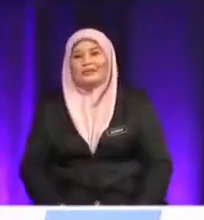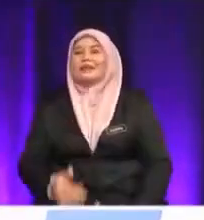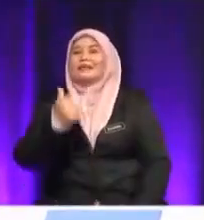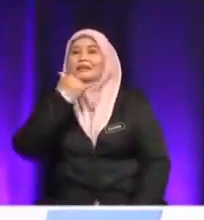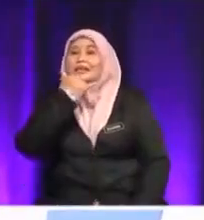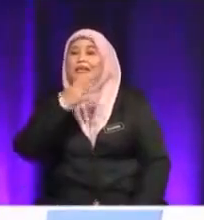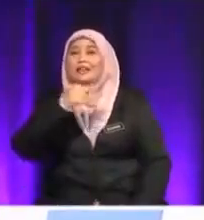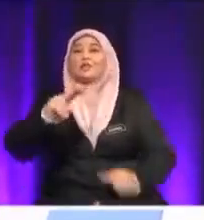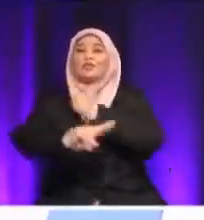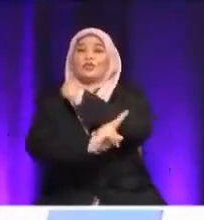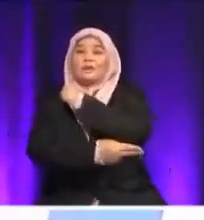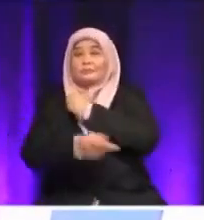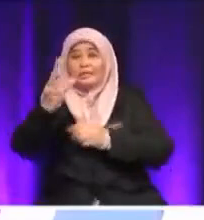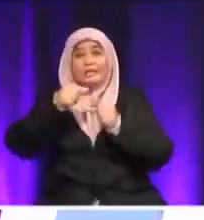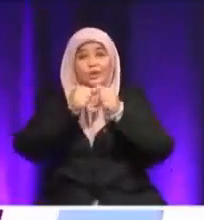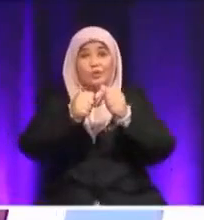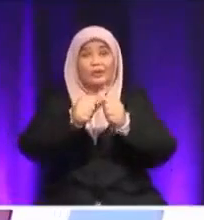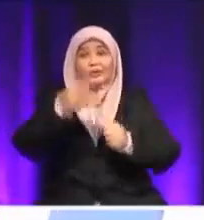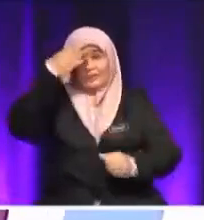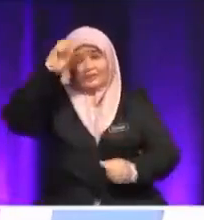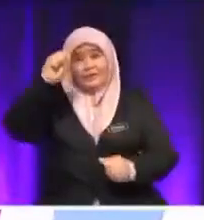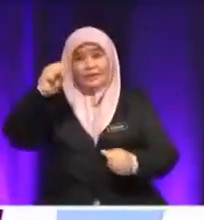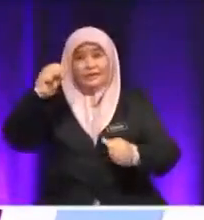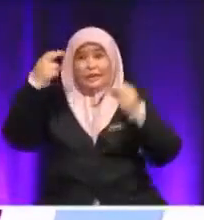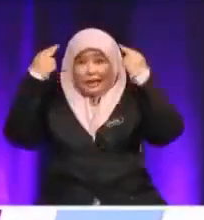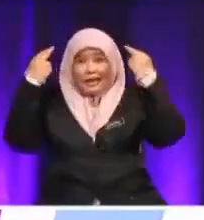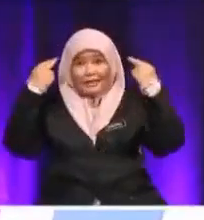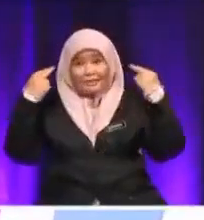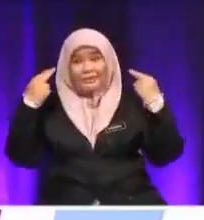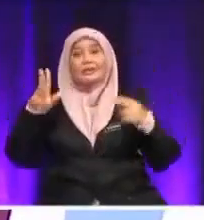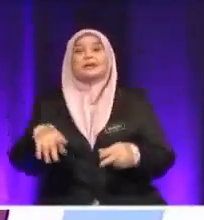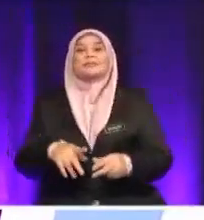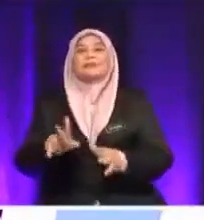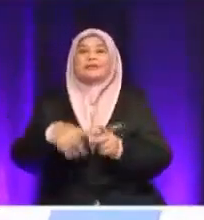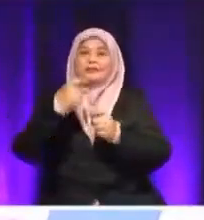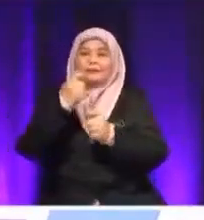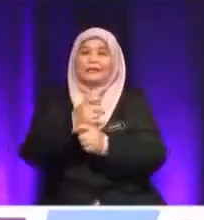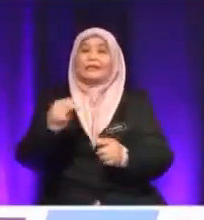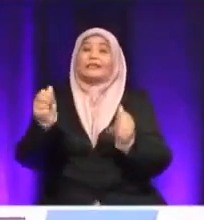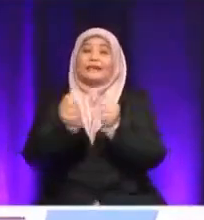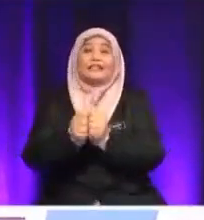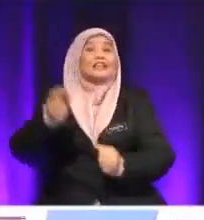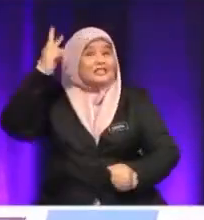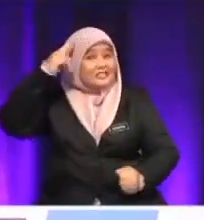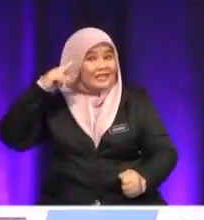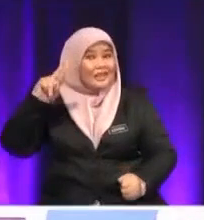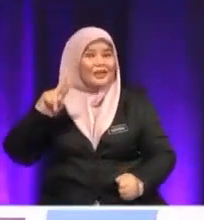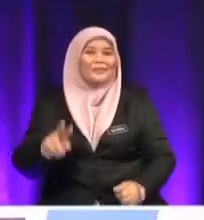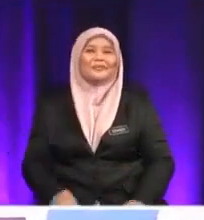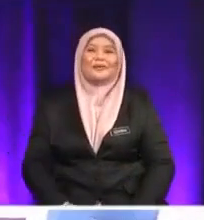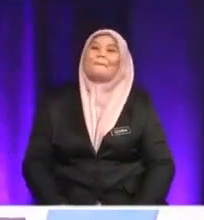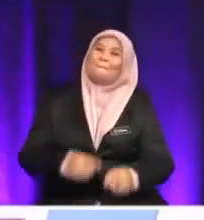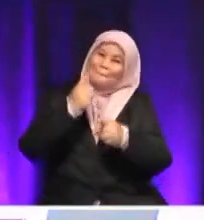Kesalahan dan hukuman mengikut kebijaksanaan Hakim bertepatan dengan syarak. Betul ke, Ustaz? Betul,